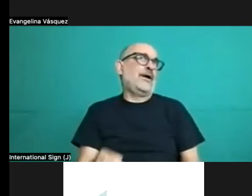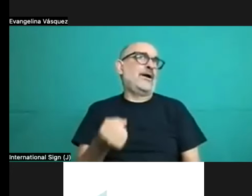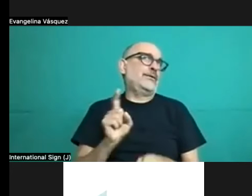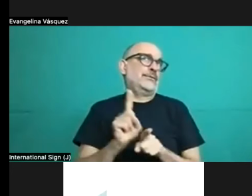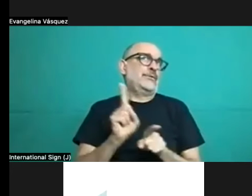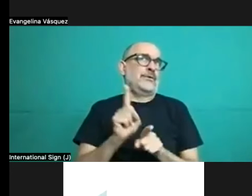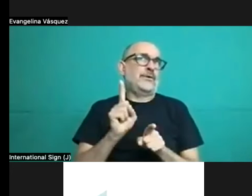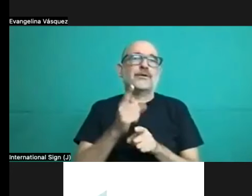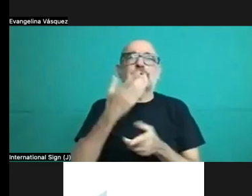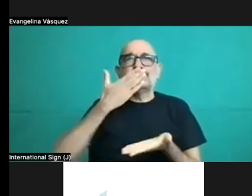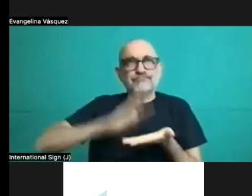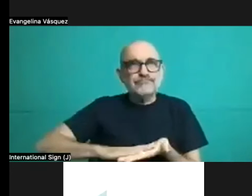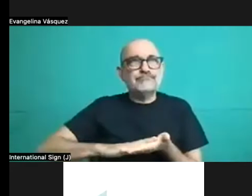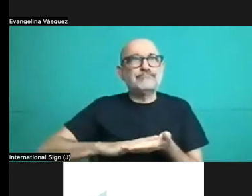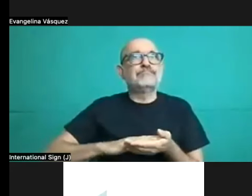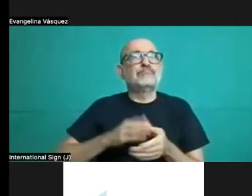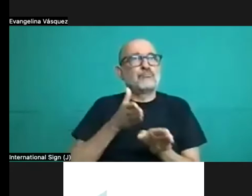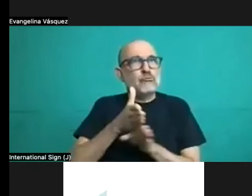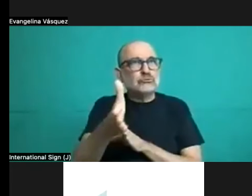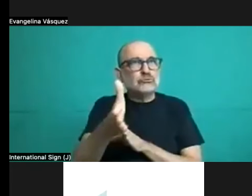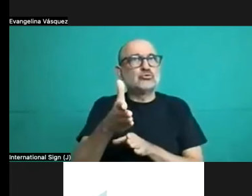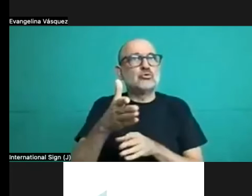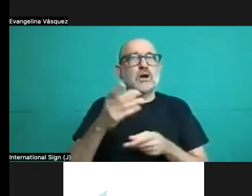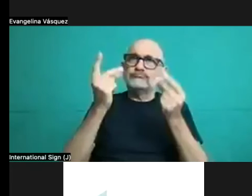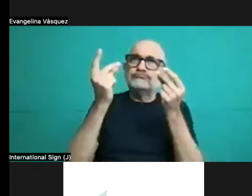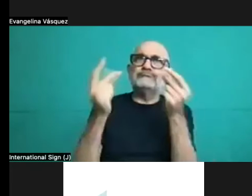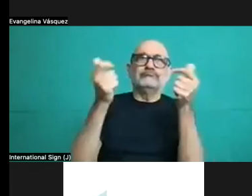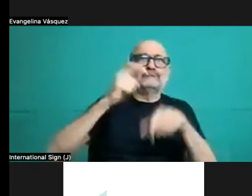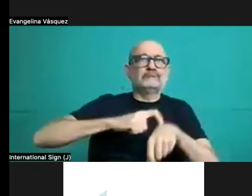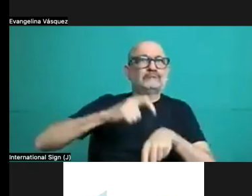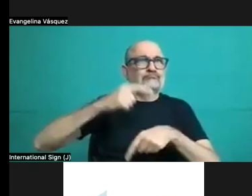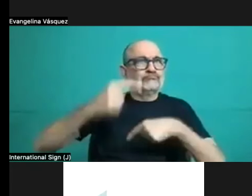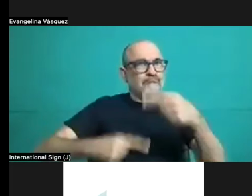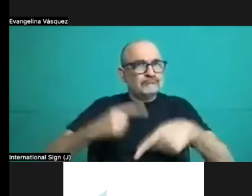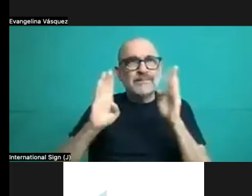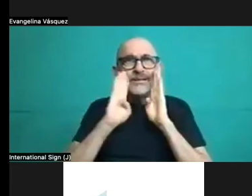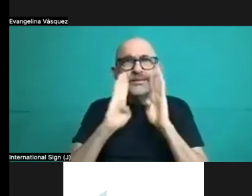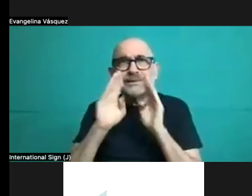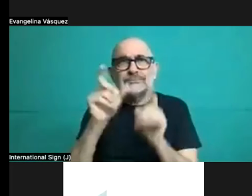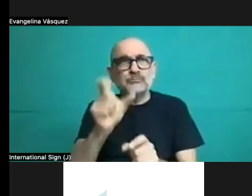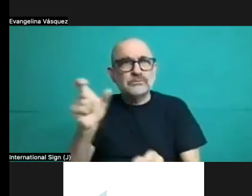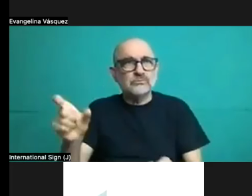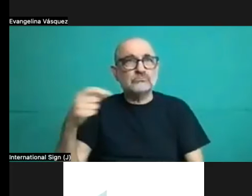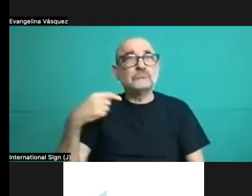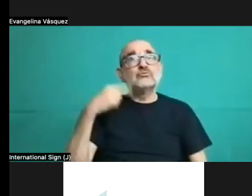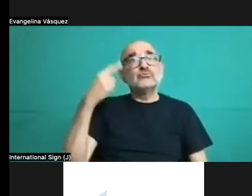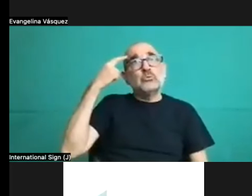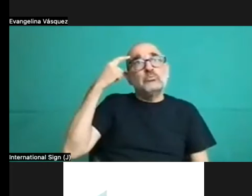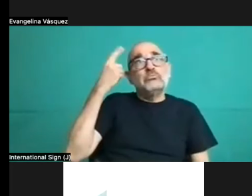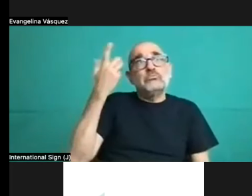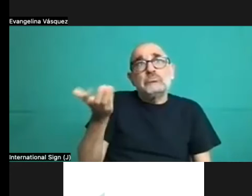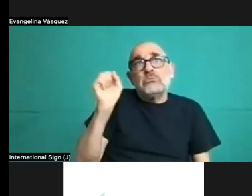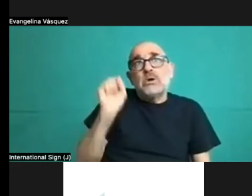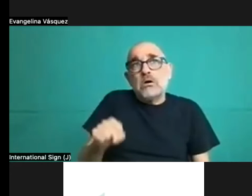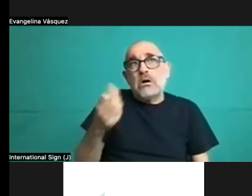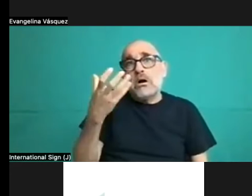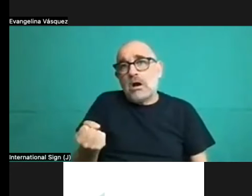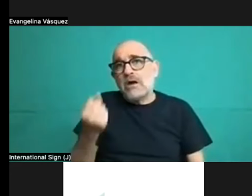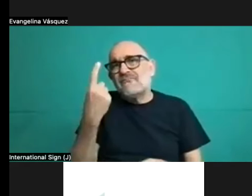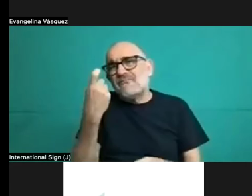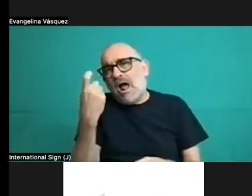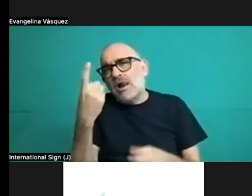Je pense qu'il y a des défis importants. Je pense que pour le premier niveau de prise en charge de santé, ce qui est promotion